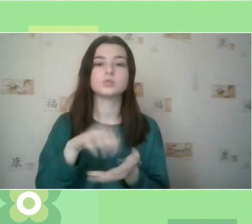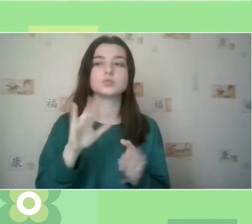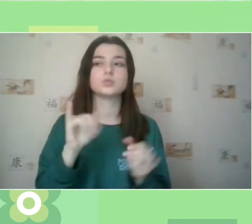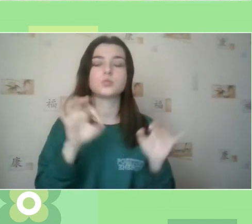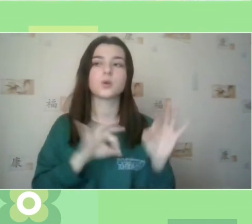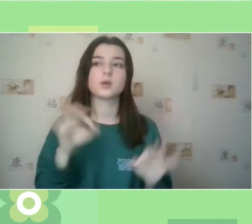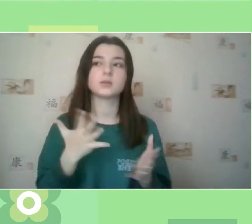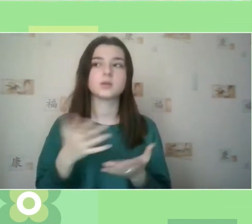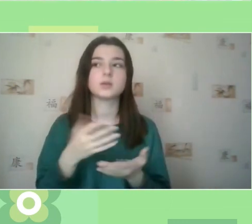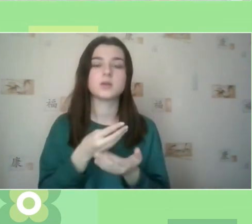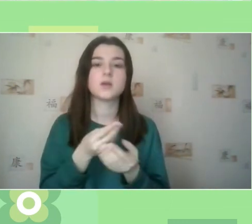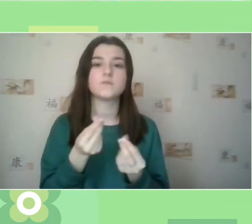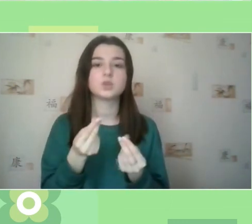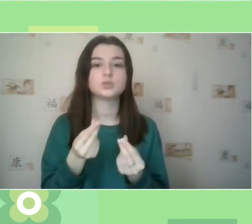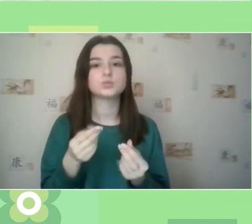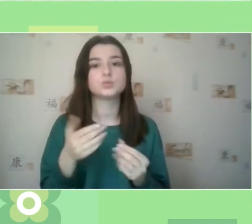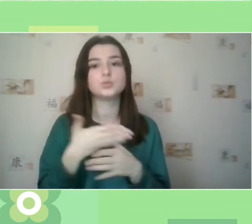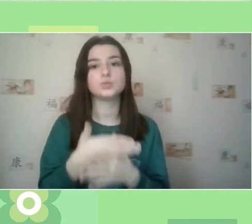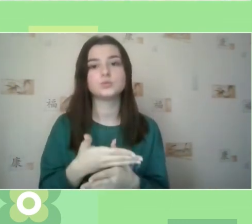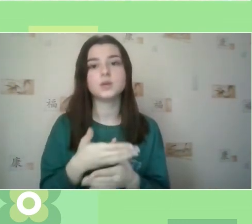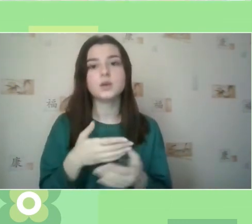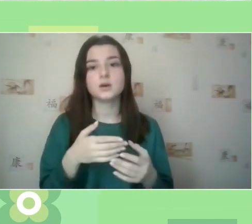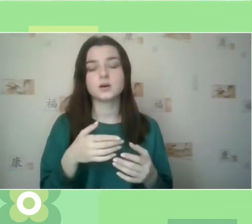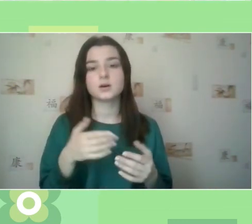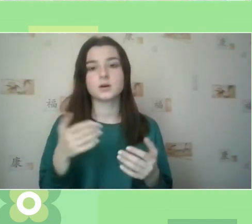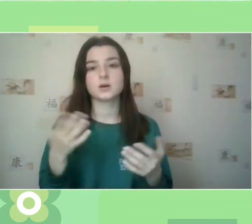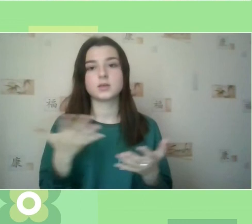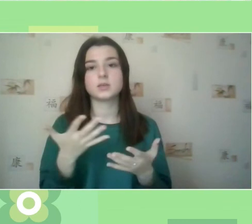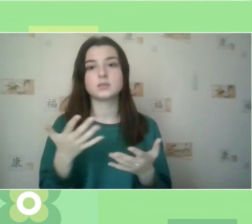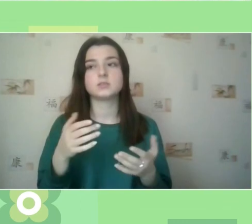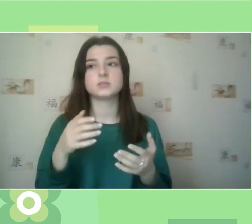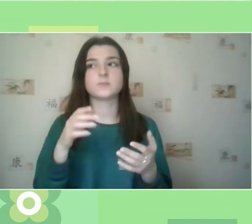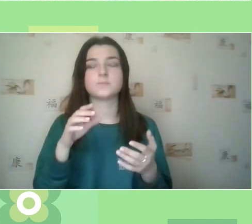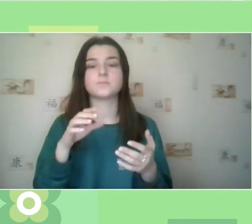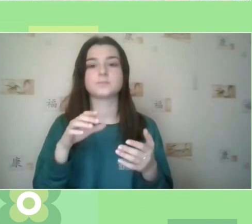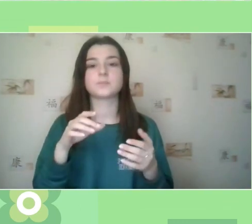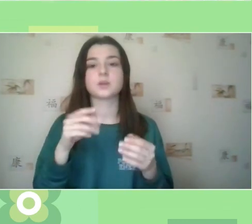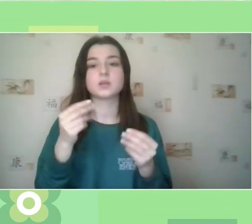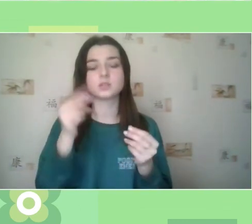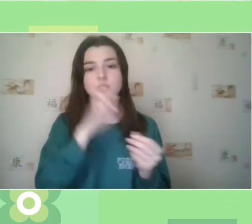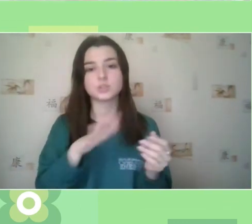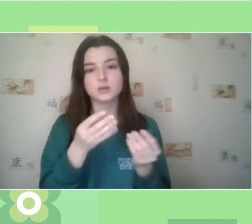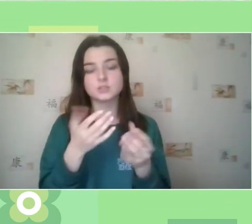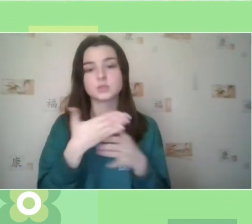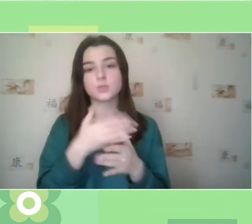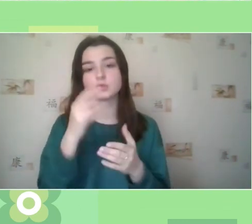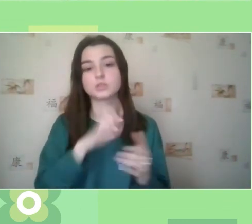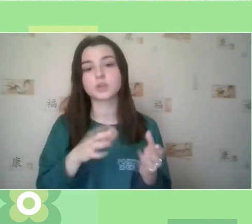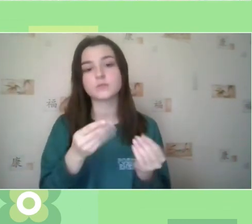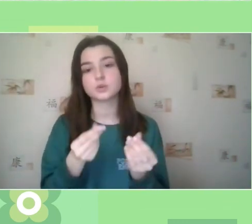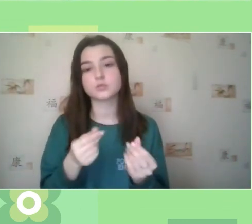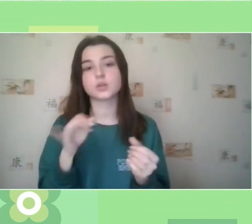які фінансує там Український культурний фонд, бо це теж державна інституція, це державні гроші. Тому що у нас, наприклад,